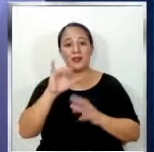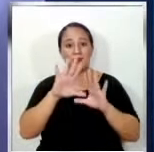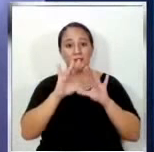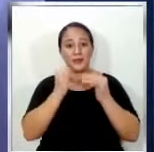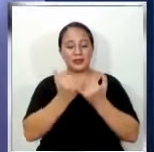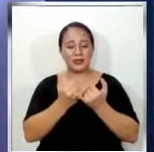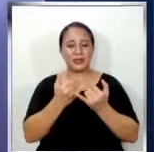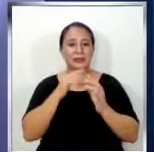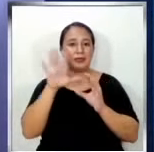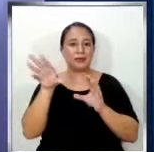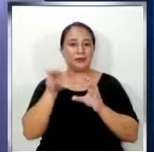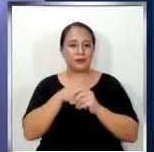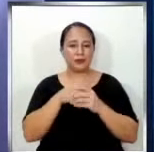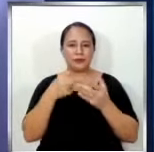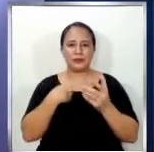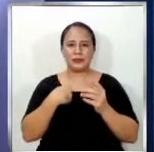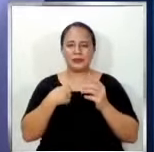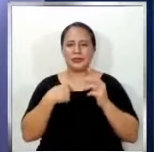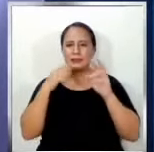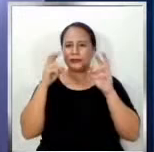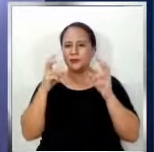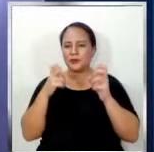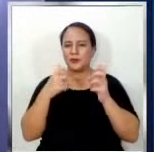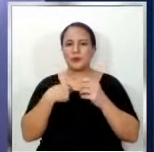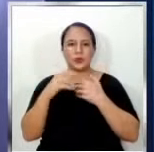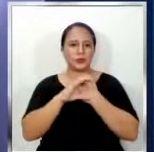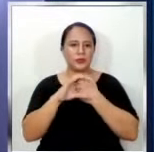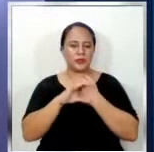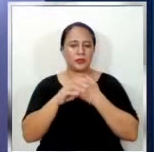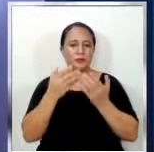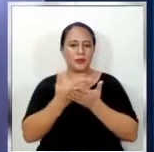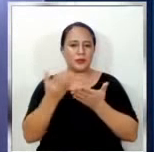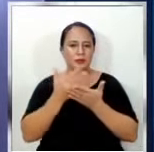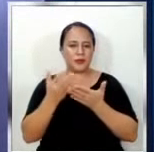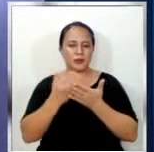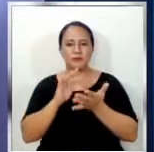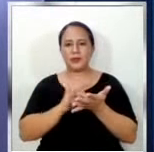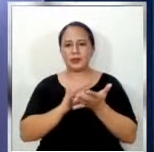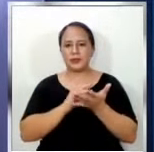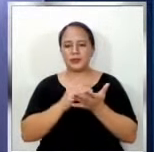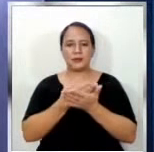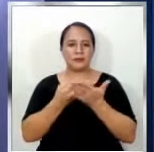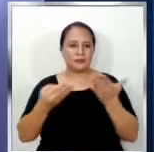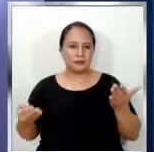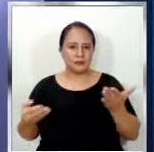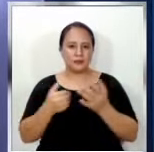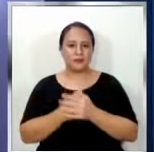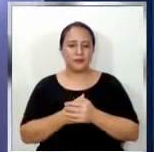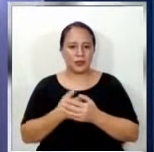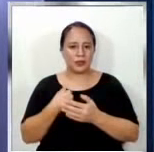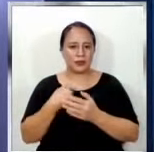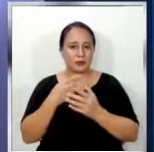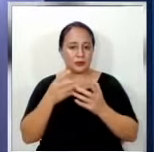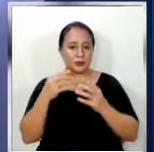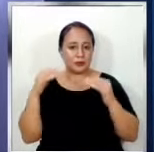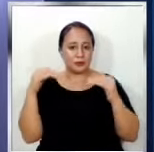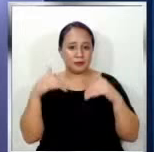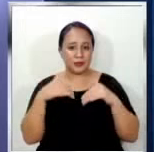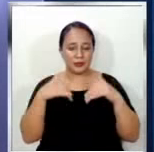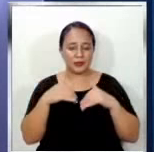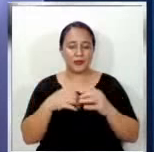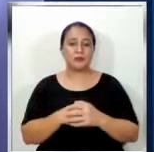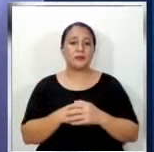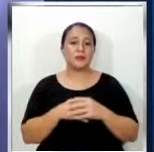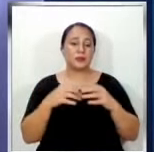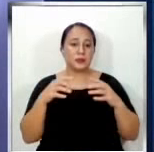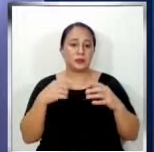nasasangkot sa kontrobersyal na kontrata para sa pagbili ng medical paraphernalia. Sa pagdinig naman ng Blue Ribbon Committee, pinuna